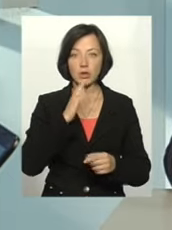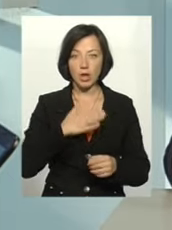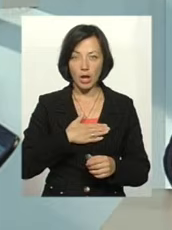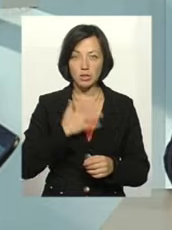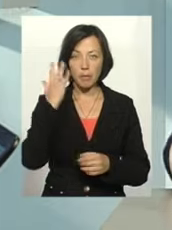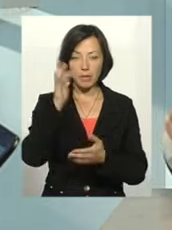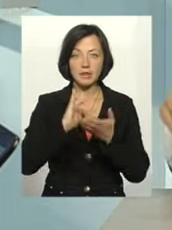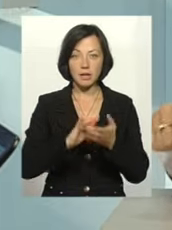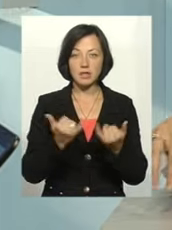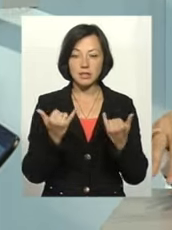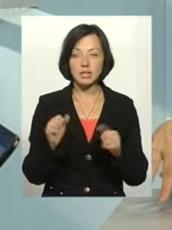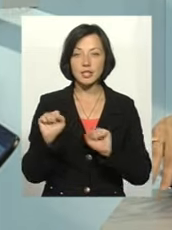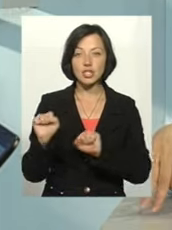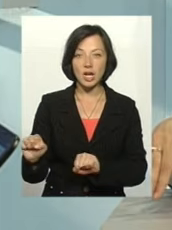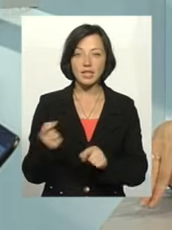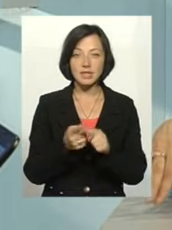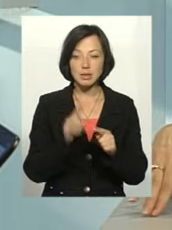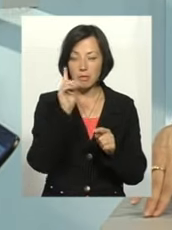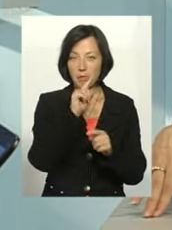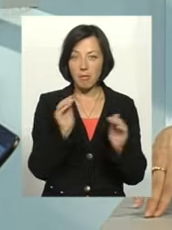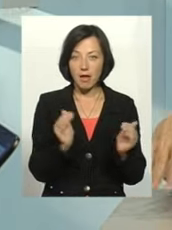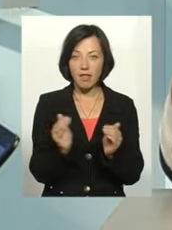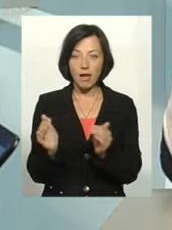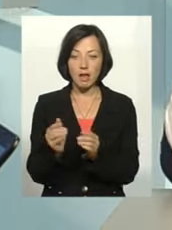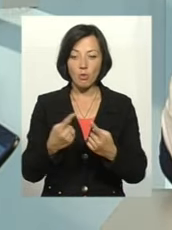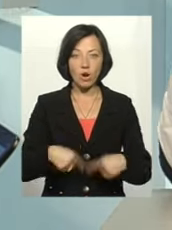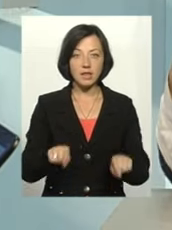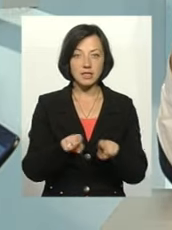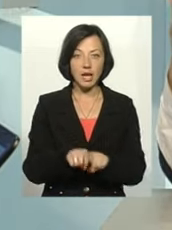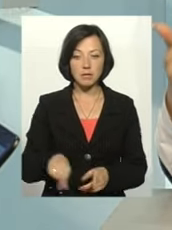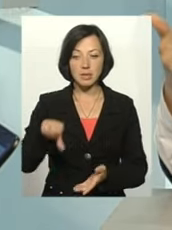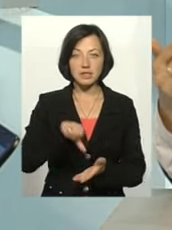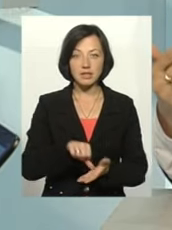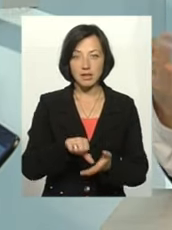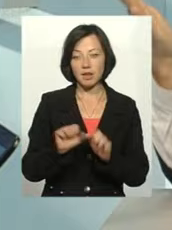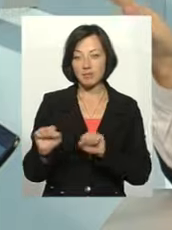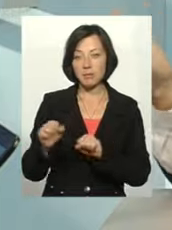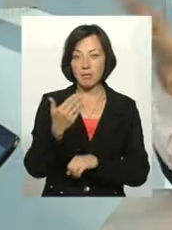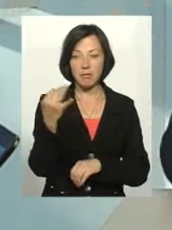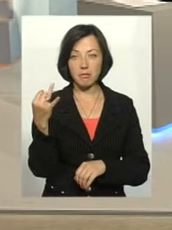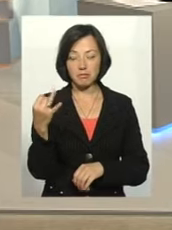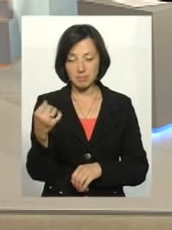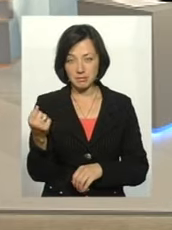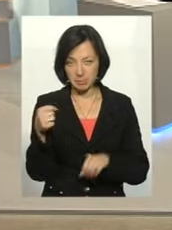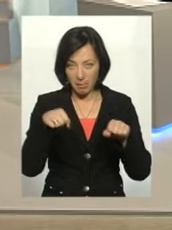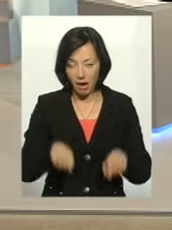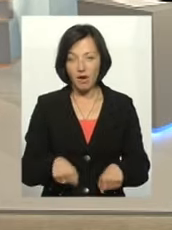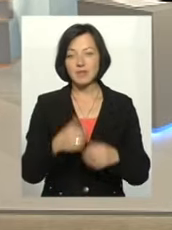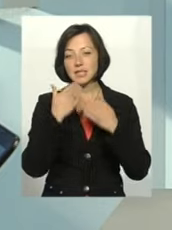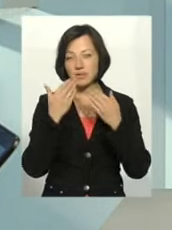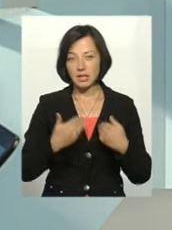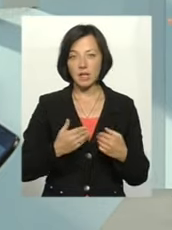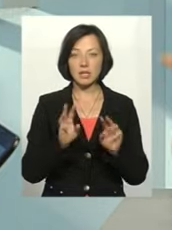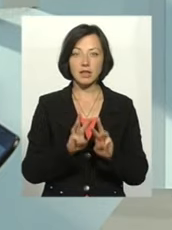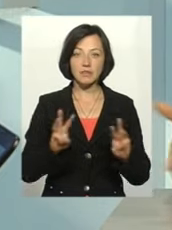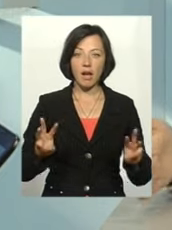мета зараз – захищати ось ці маленькі організації, представляти адвокацію їх прав, звертатися можна. На сайт